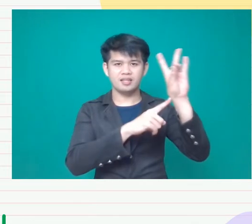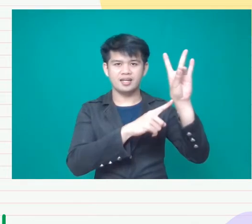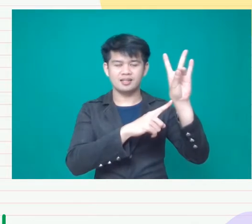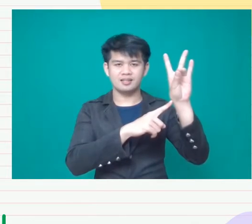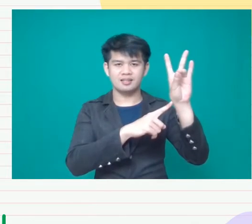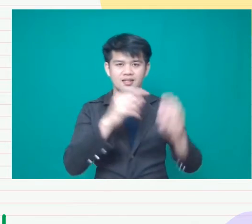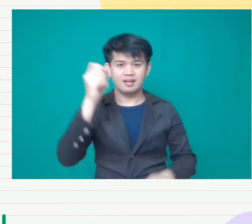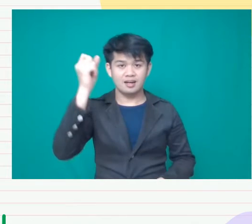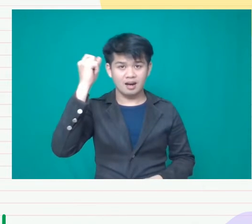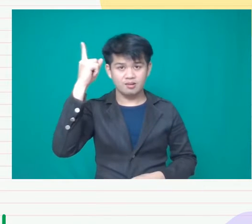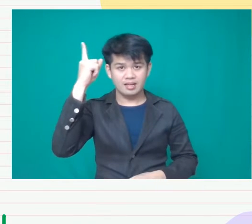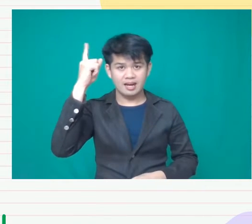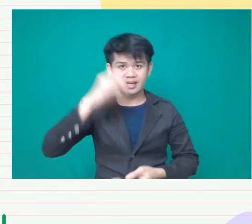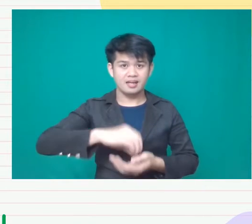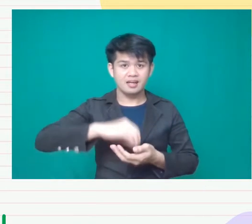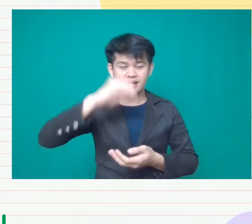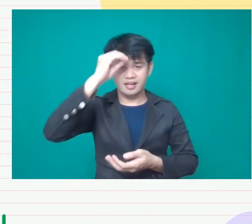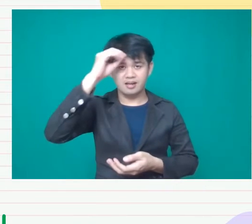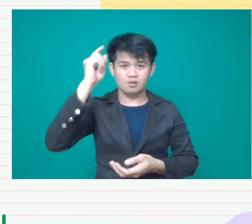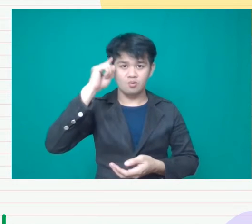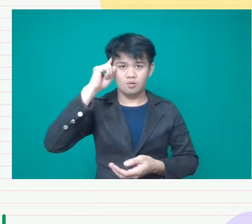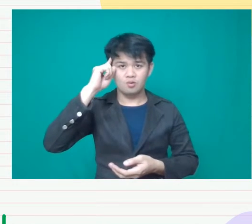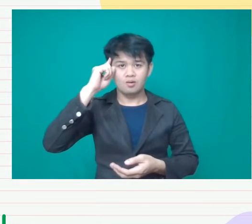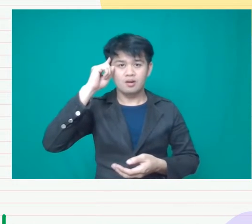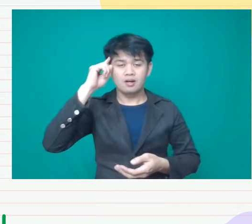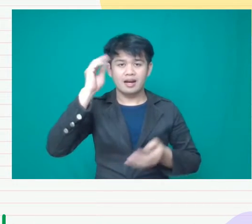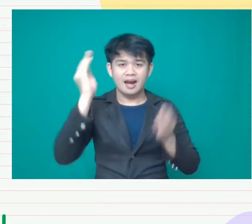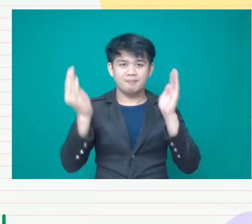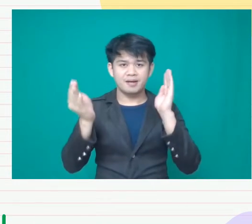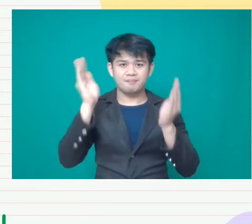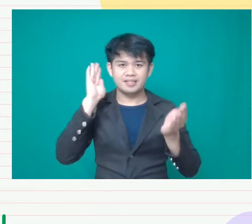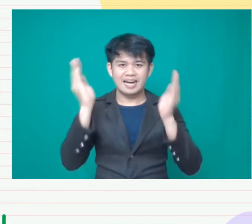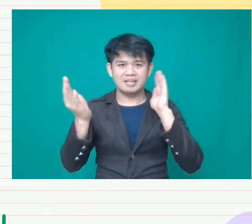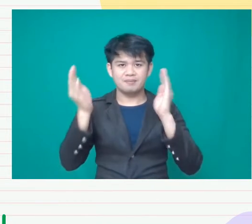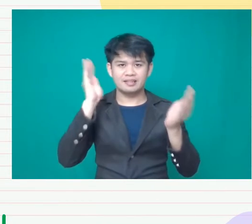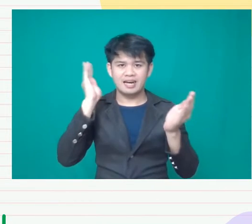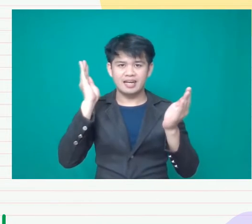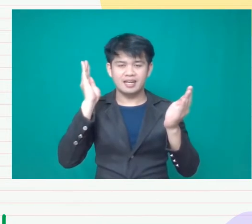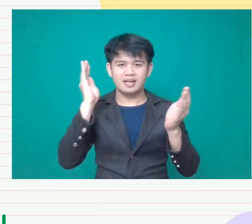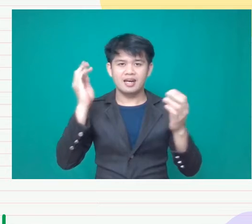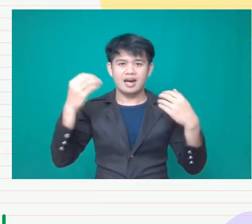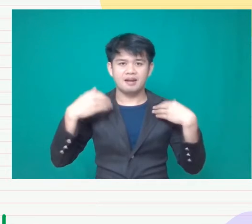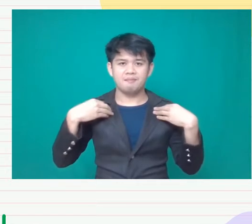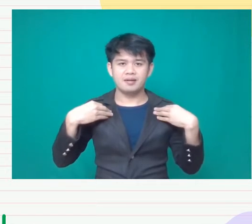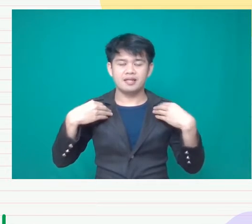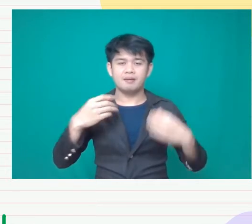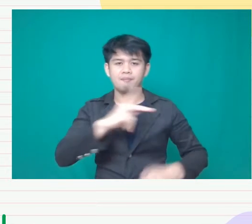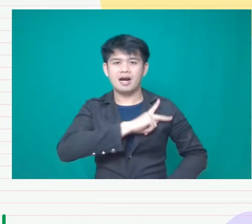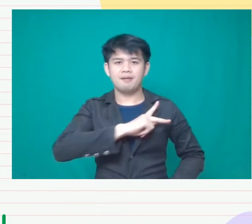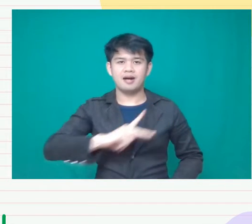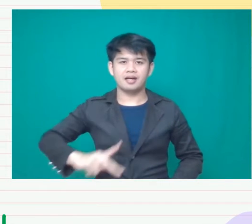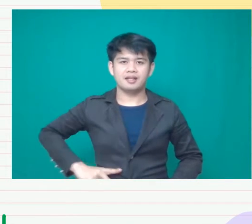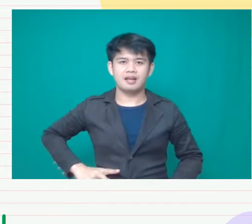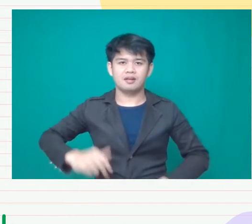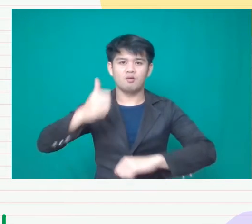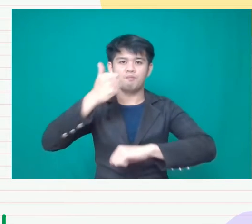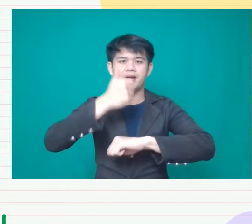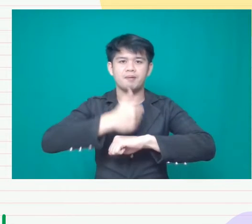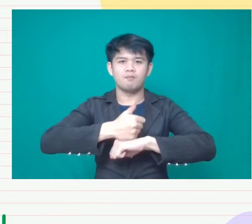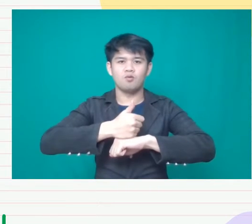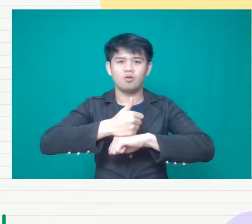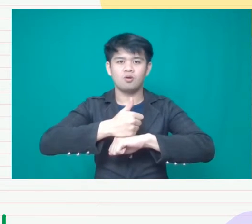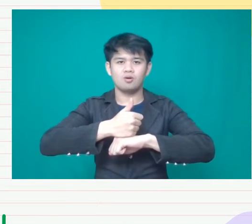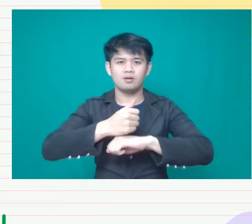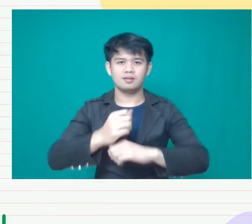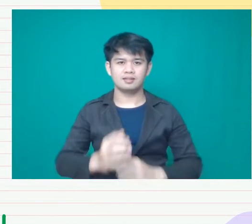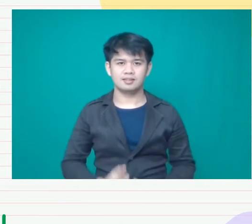ข้อ7เข้าใจเรียนรู้การเป็นประชาธิปไตยอันมีพระมหากษัตริย์ทรงเป็น